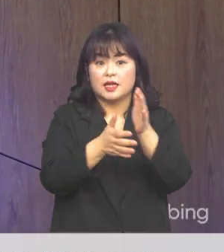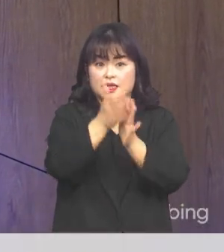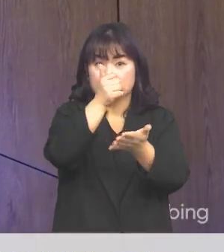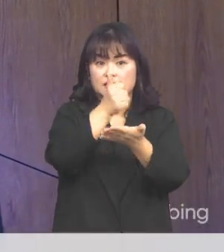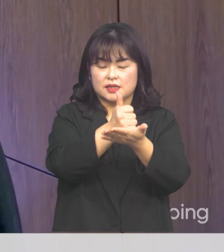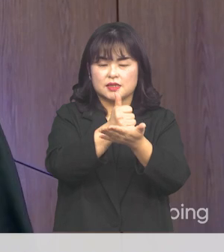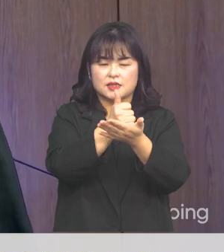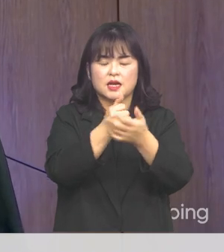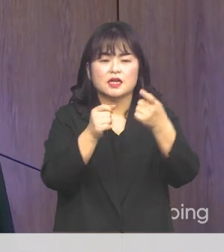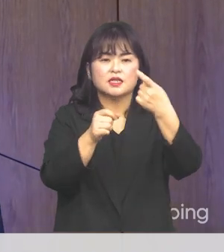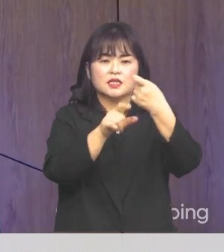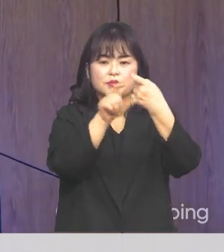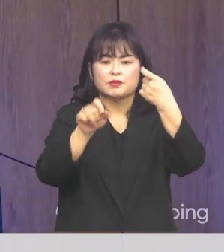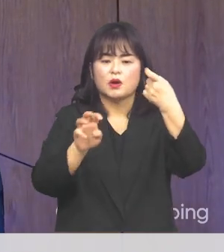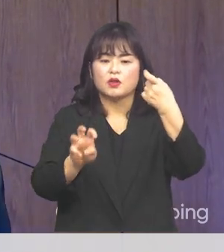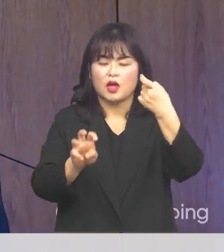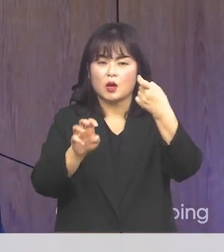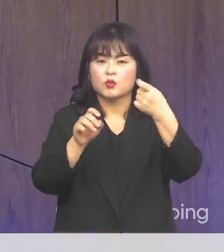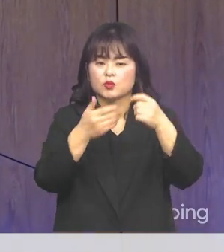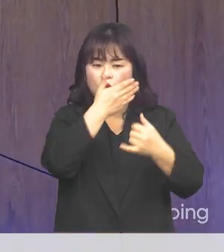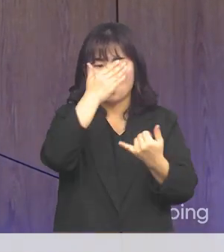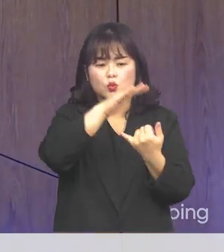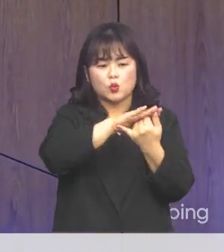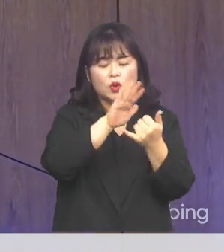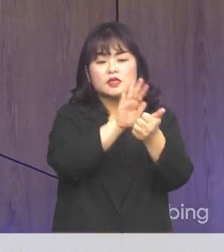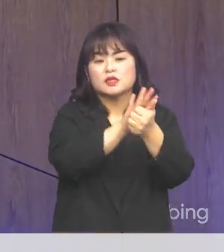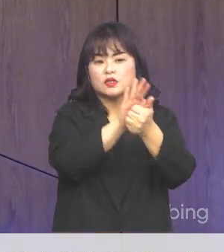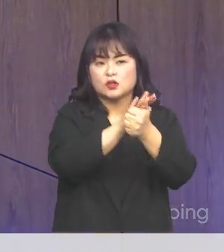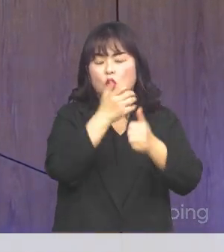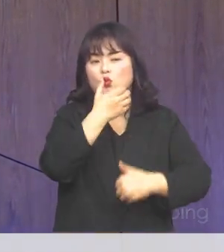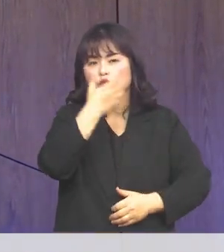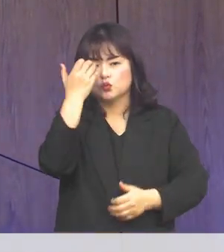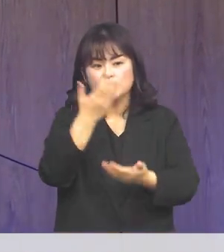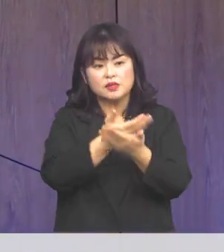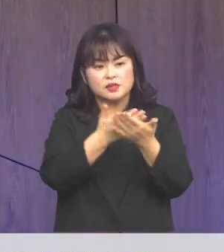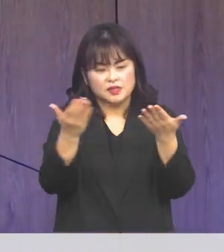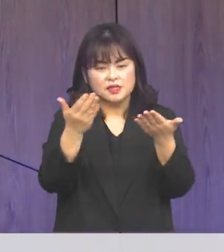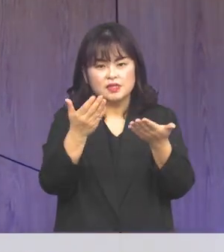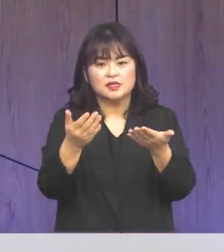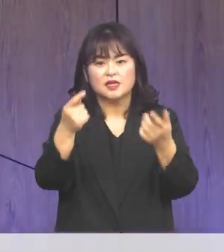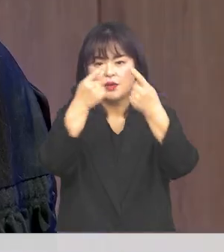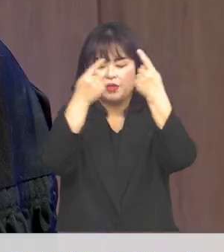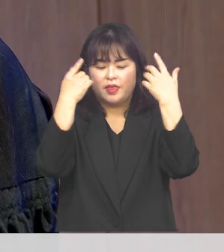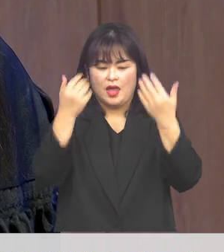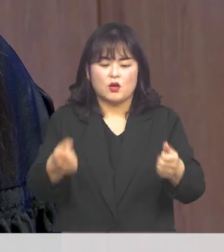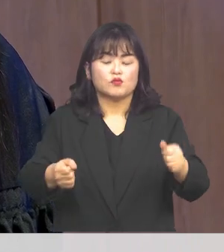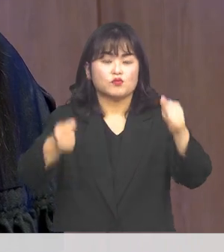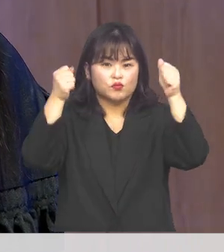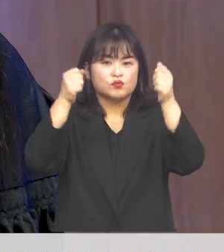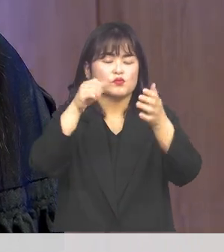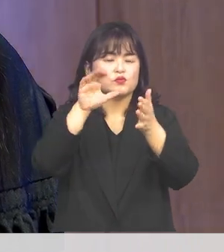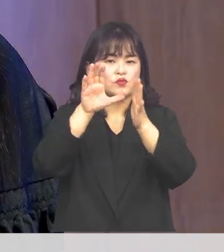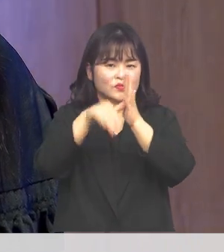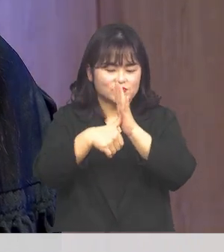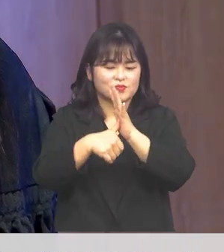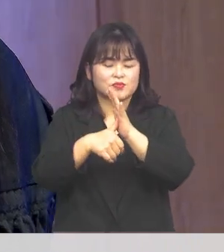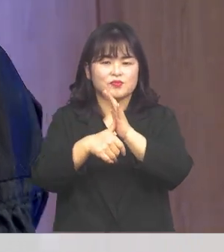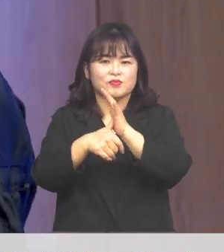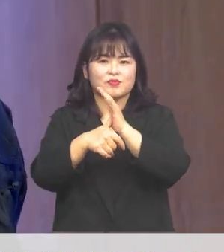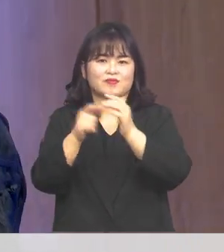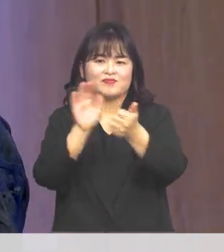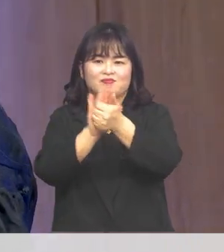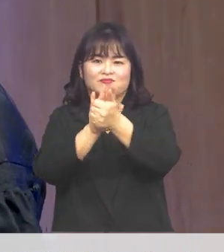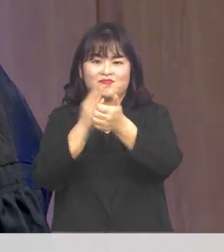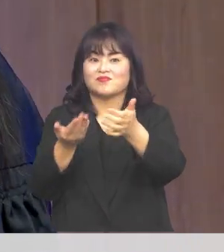이상일 용인특례시장은 30일 열린 용인시 청소년지원센터 꿈드림 졸업식에 참석해 새로운 세상을 향해 첫발을